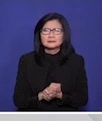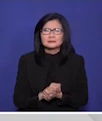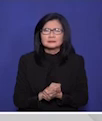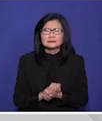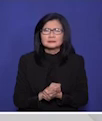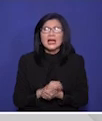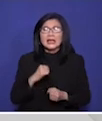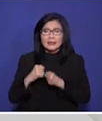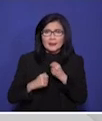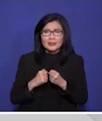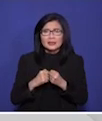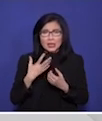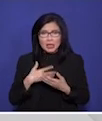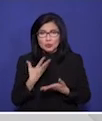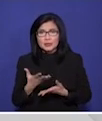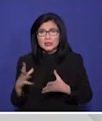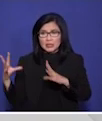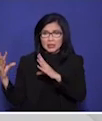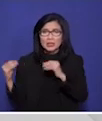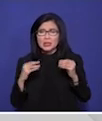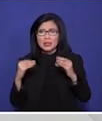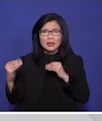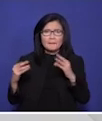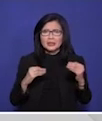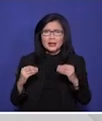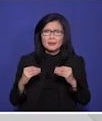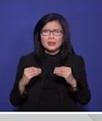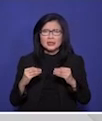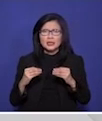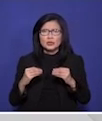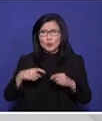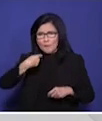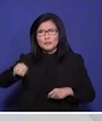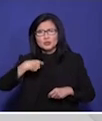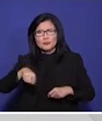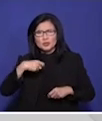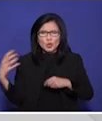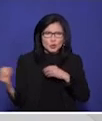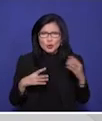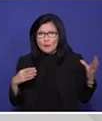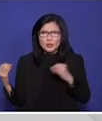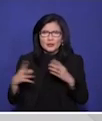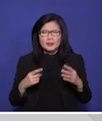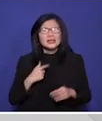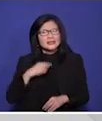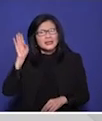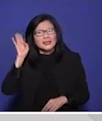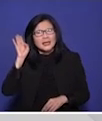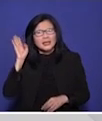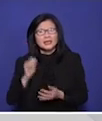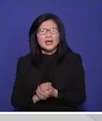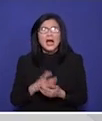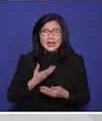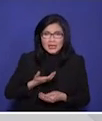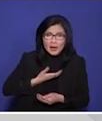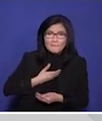dirapat-rapat saya persilakan kok menteri-menteri itu saling debat saya persilakan saya dengarkan ada yang mau tidak import